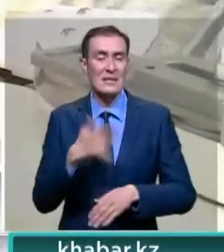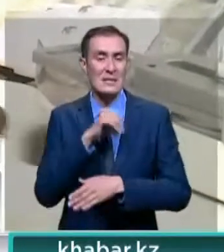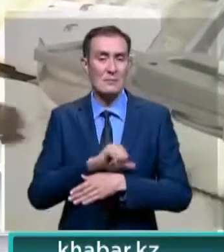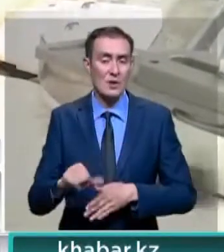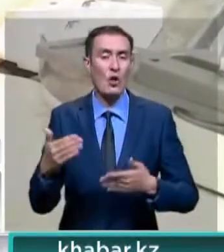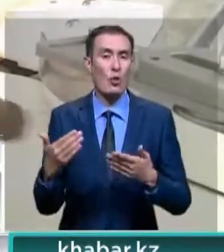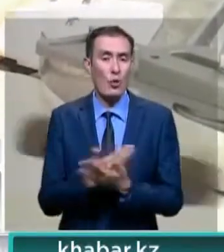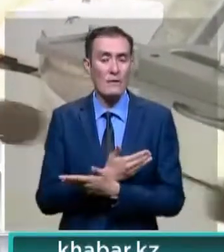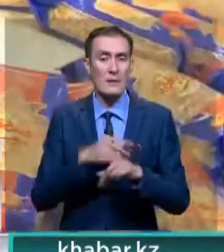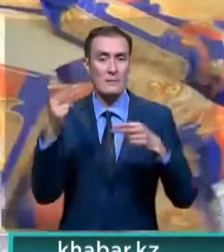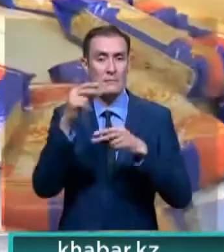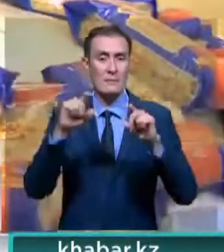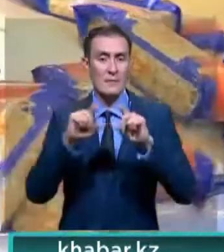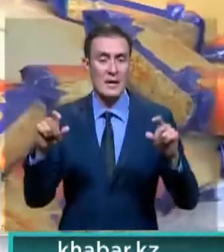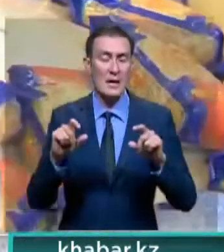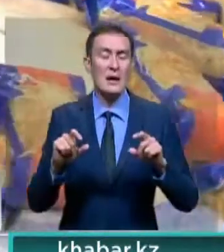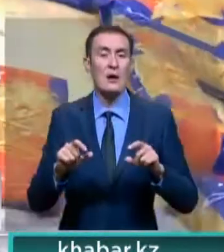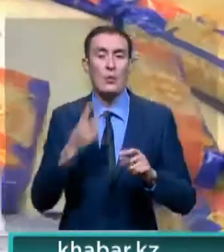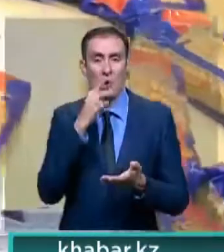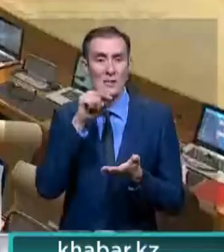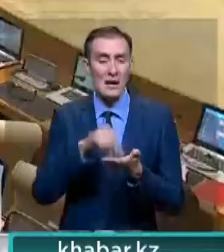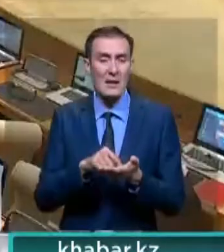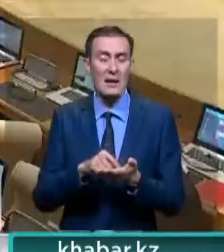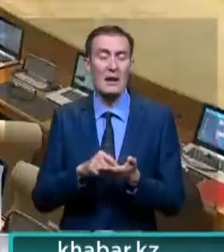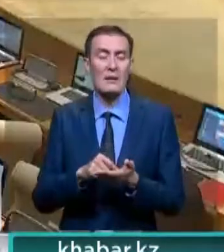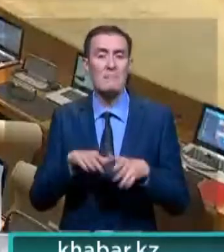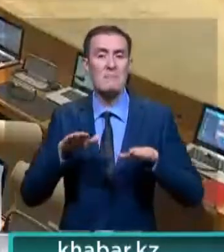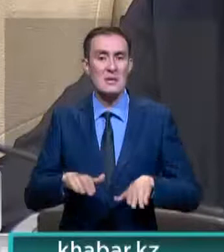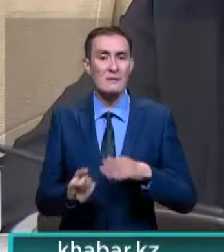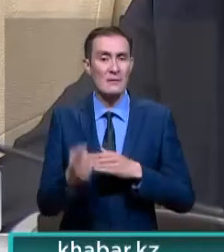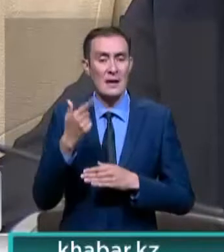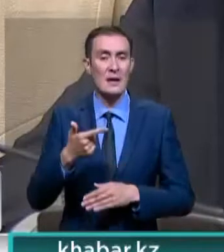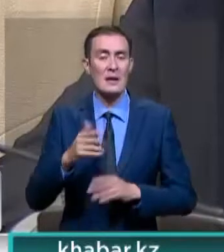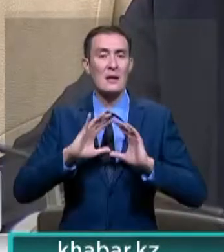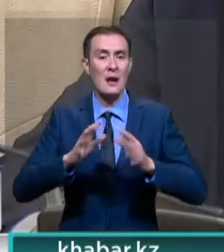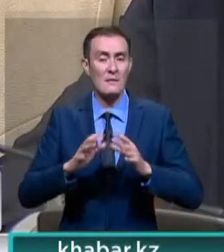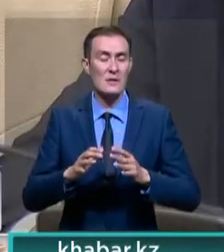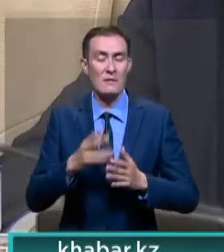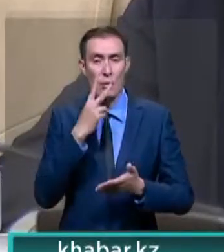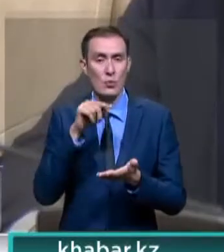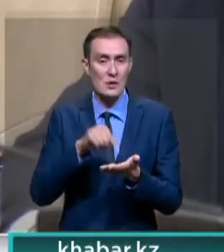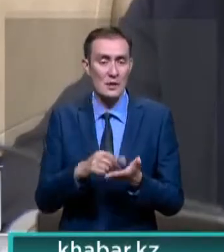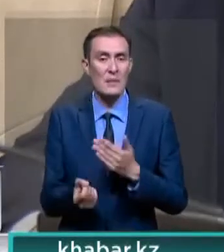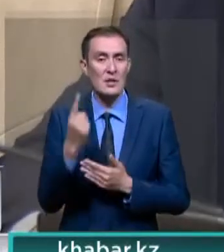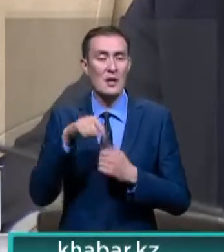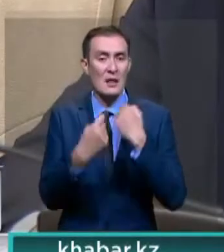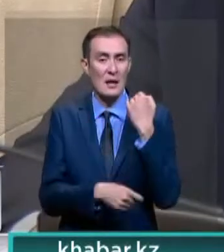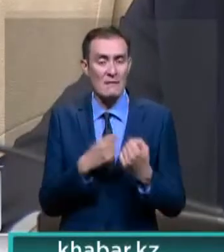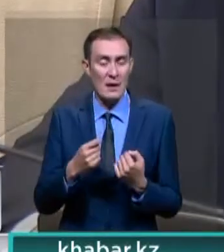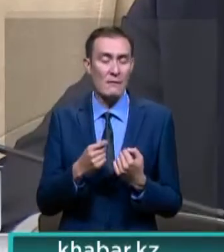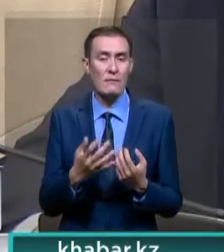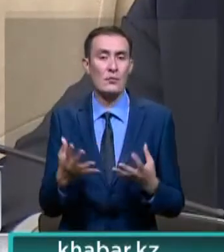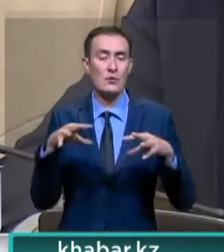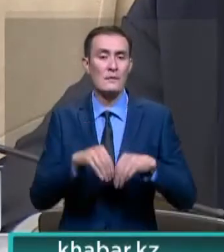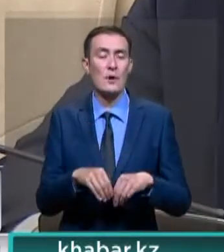вводится новое понятие – географическое указание. На мой взгляд, понятие наименования места географического происхождения товара поглощает